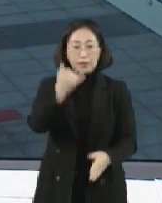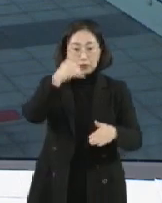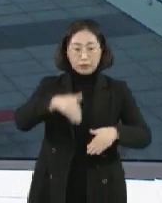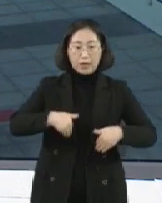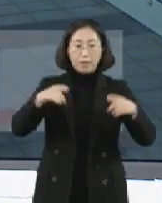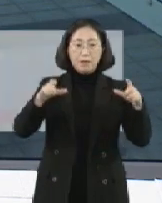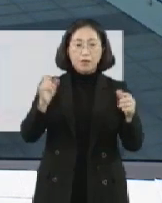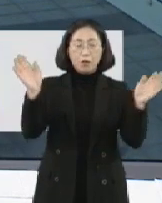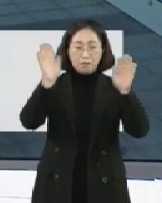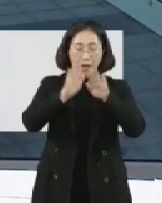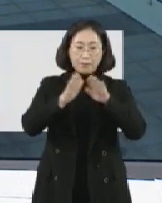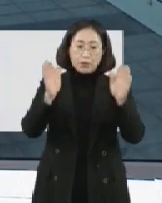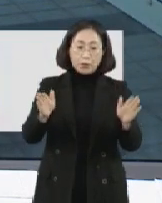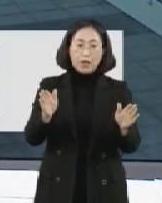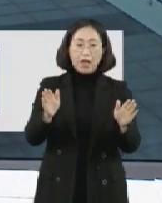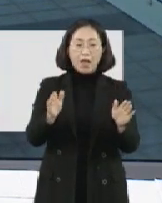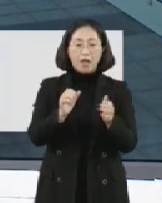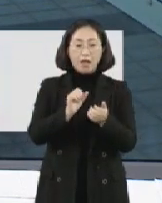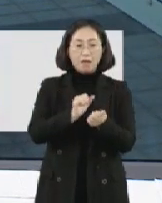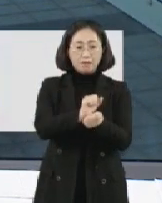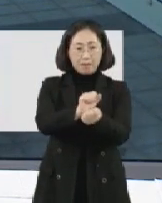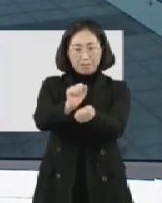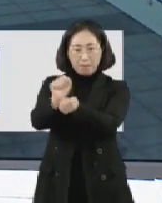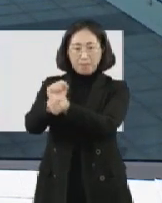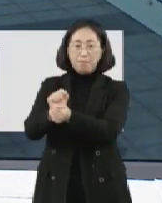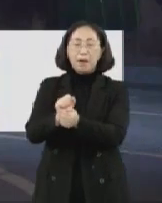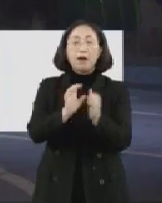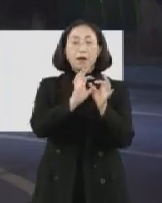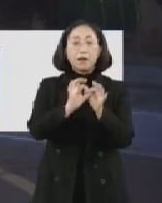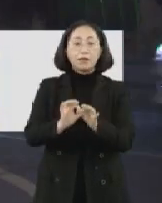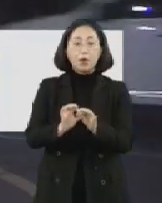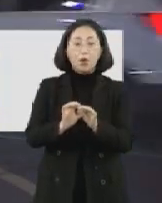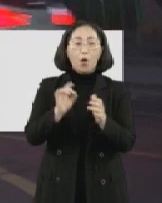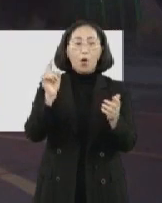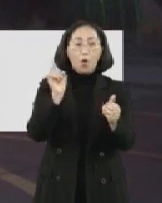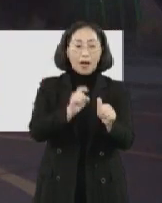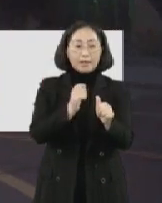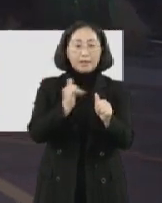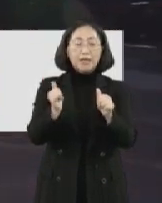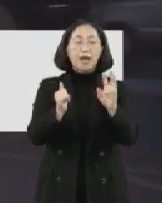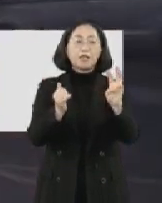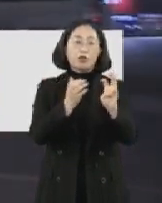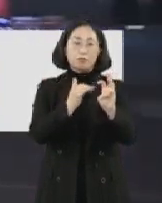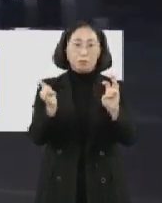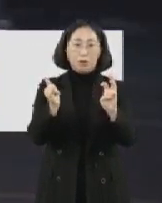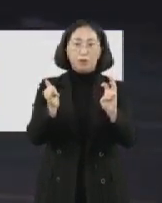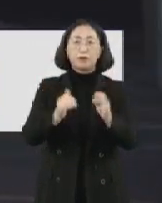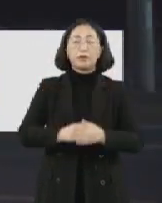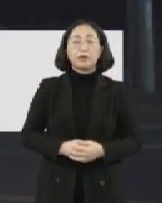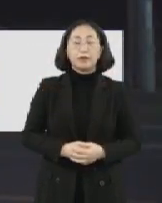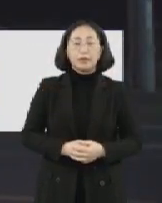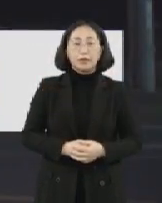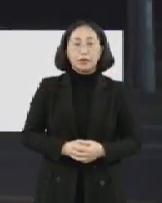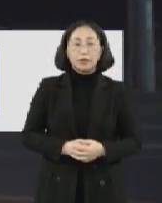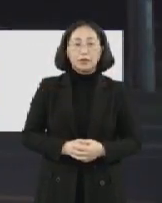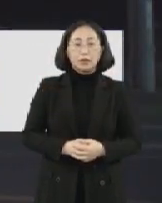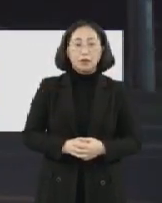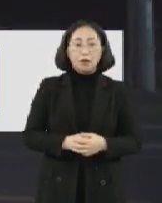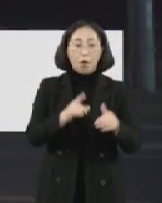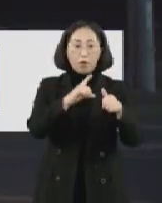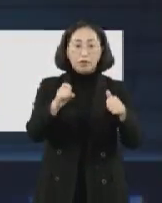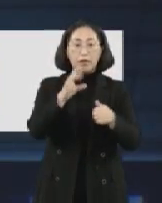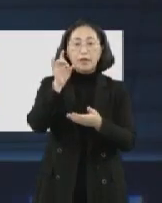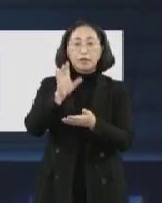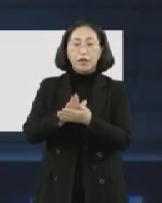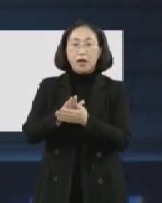충남에서 밤사이 크고 작은 집단 감염이 이어지면서 30명의 코로나19 확진자가 발생했습니다. 홍성에선